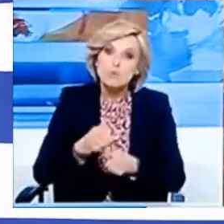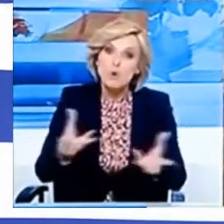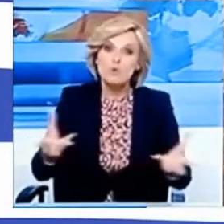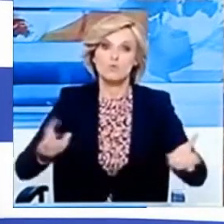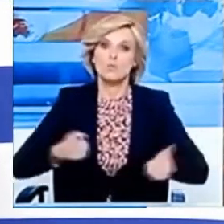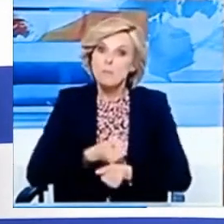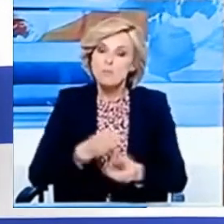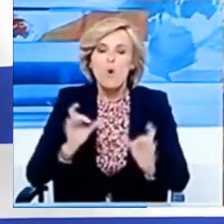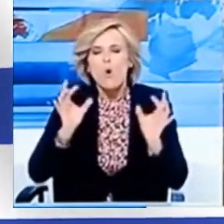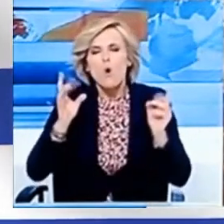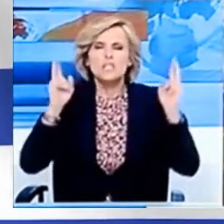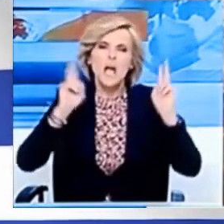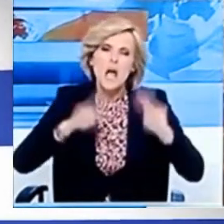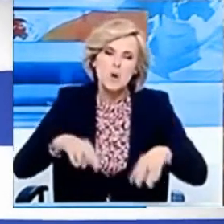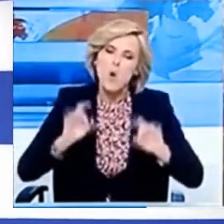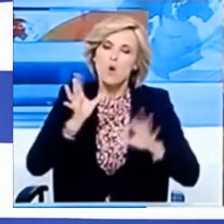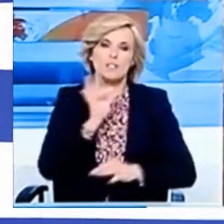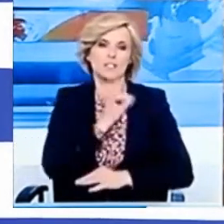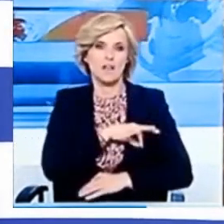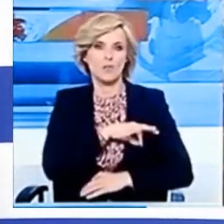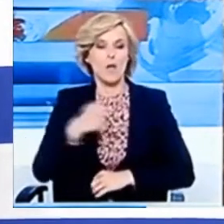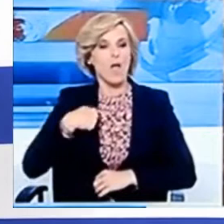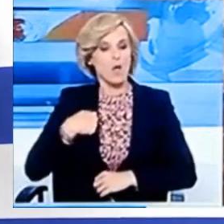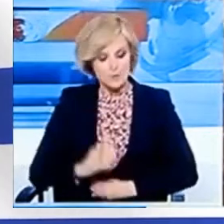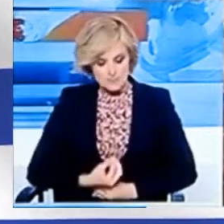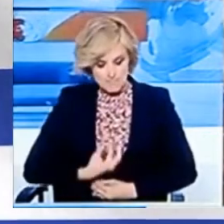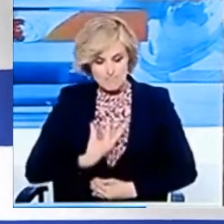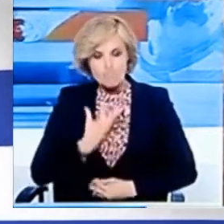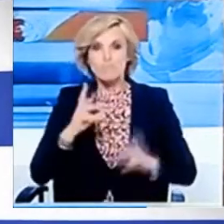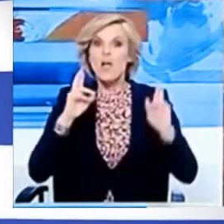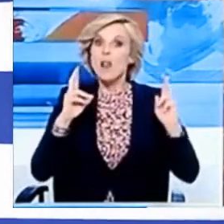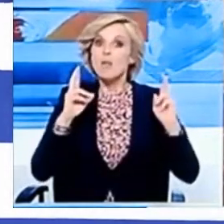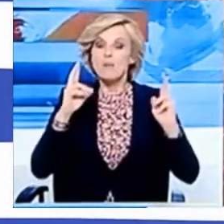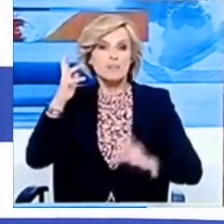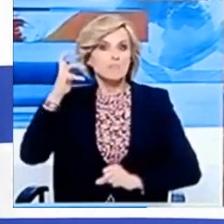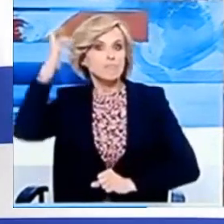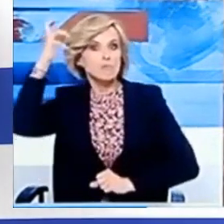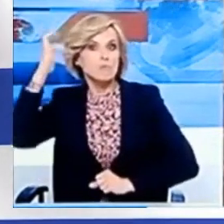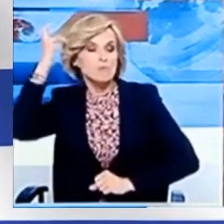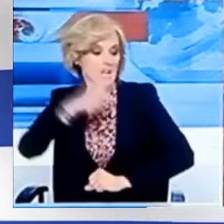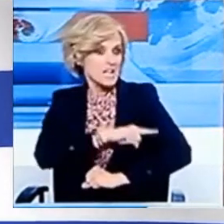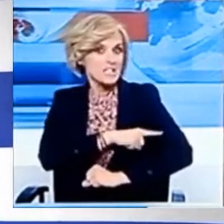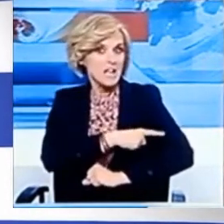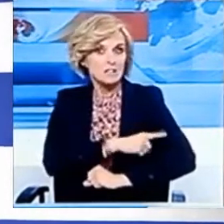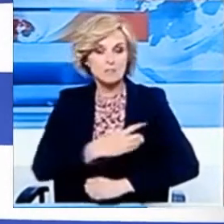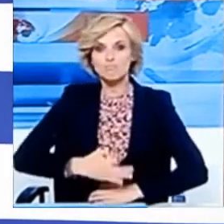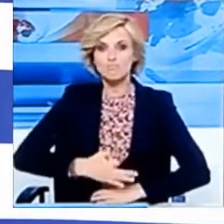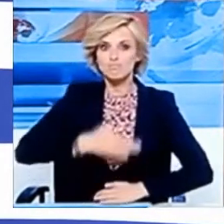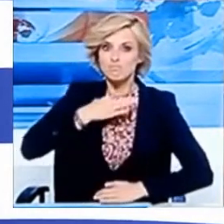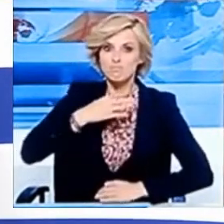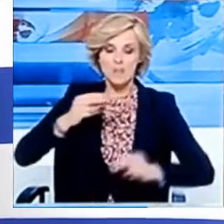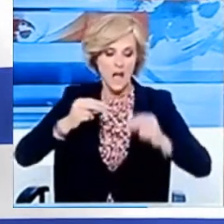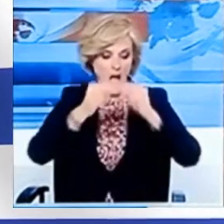αναγνώριση. Με γεμίζει ελπίδα η επιστημονική επάρκεια, το ήθος, η αποτελεσματικότητα και η